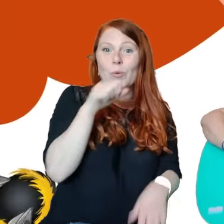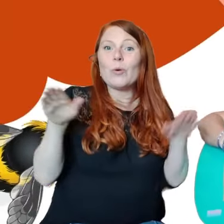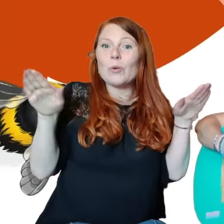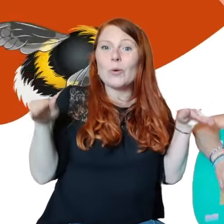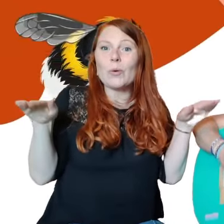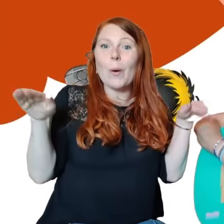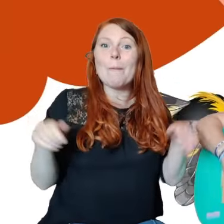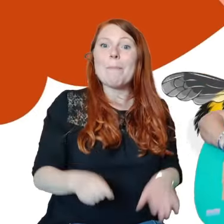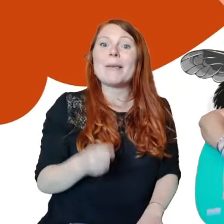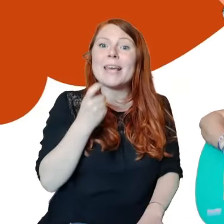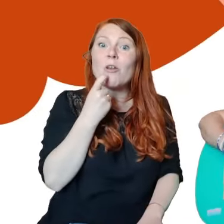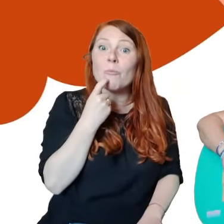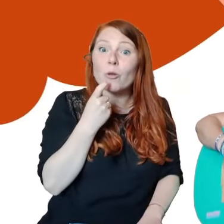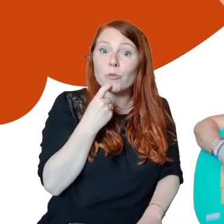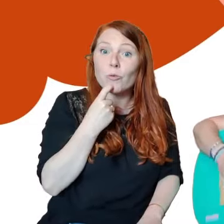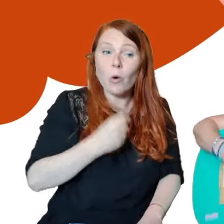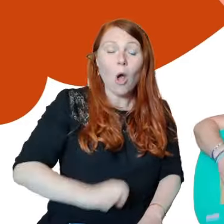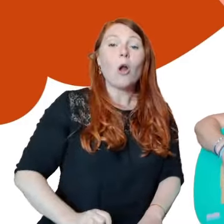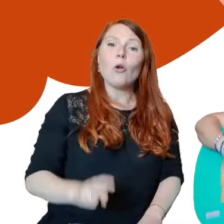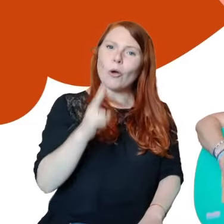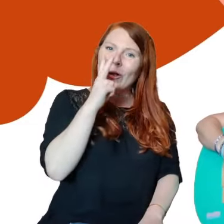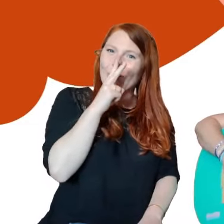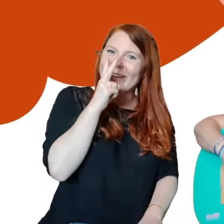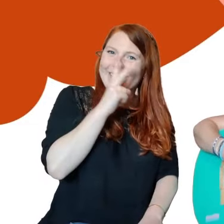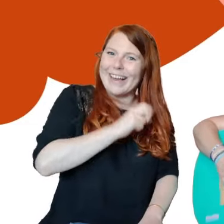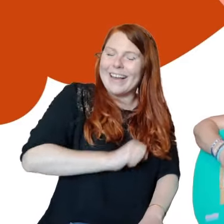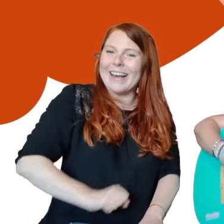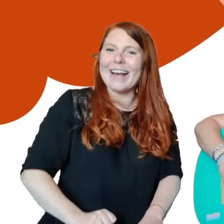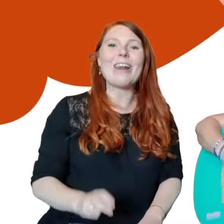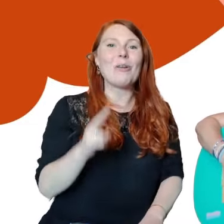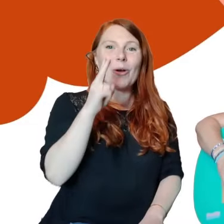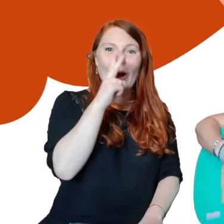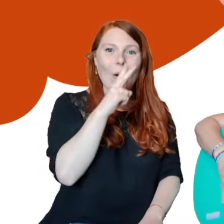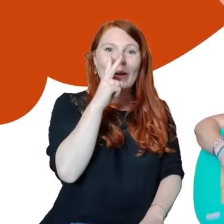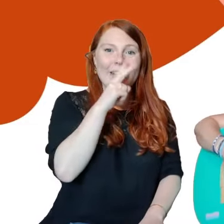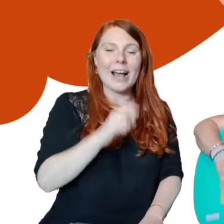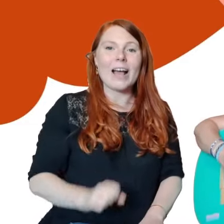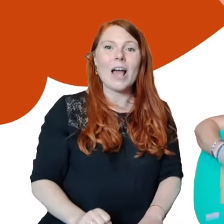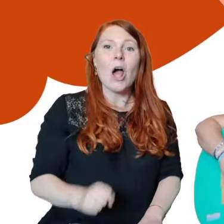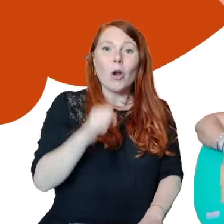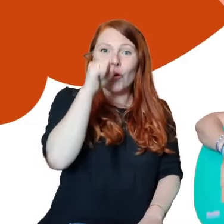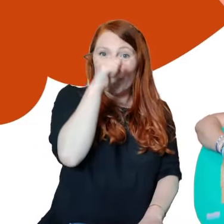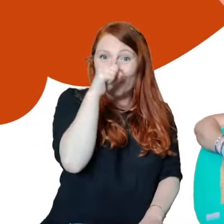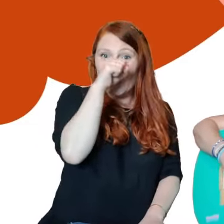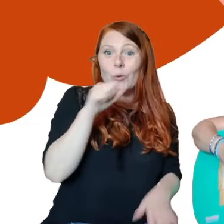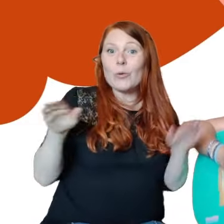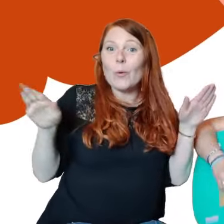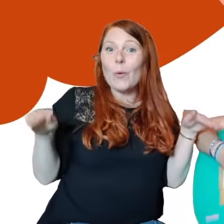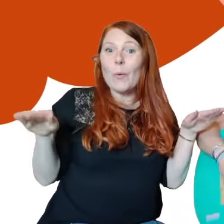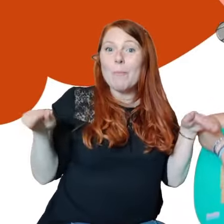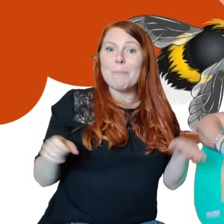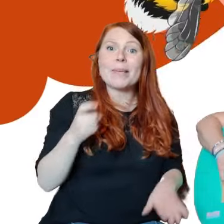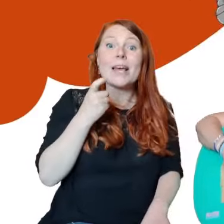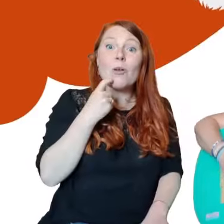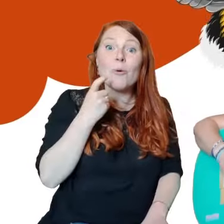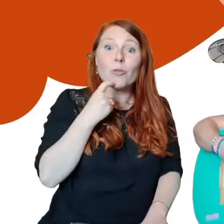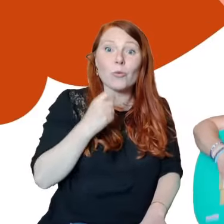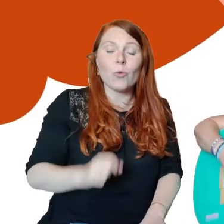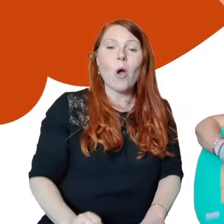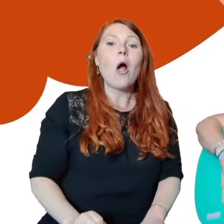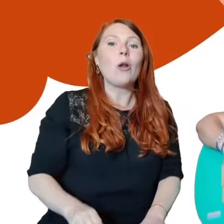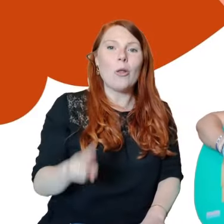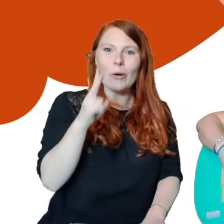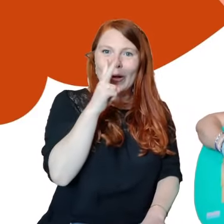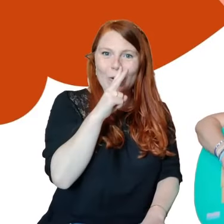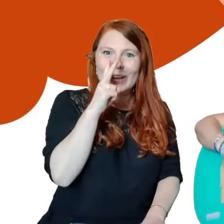Le bourdon m'a piqué le menton. Le coquin, le coquin. Le bourdon m'a piqué le